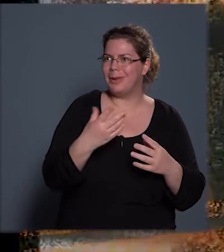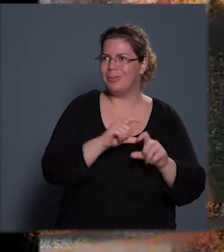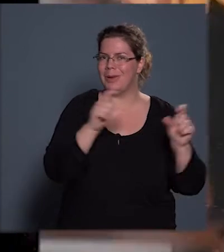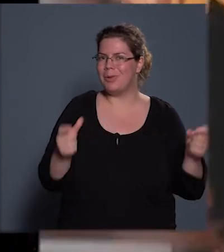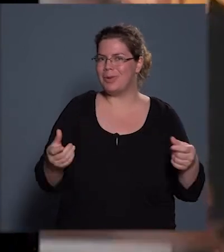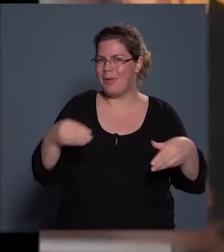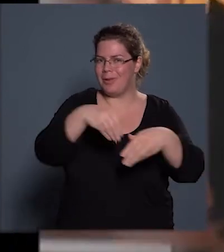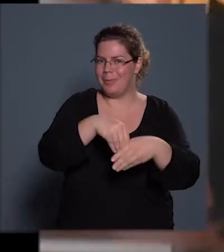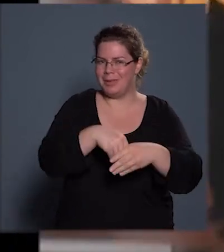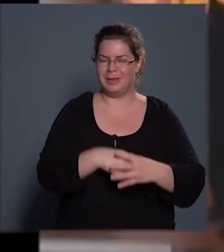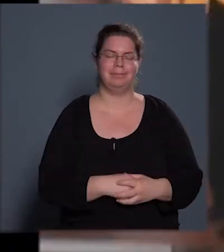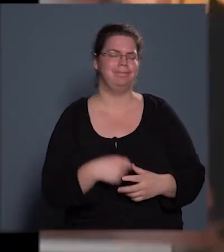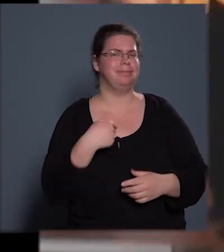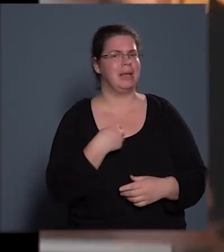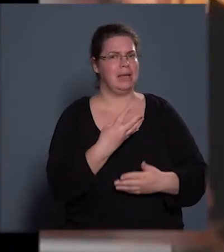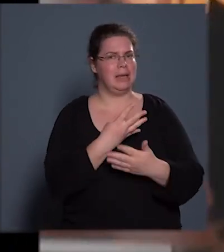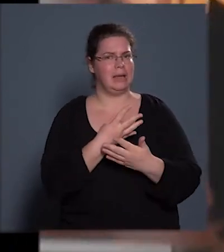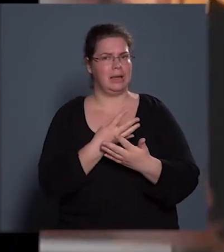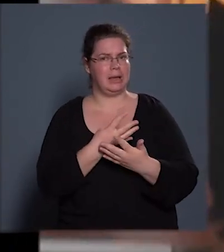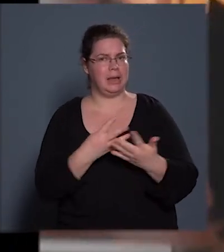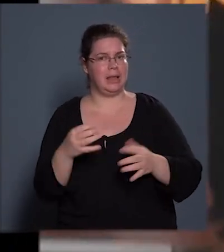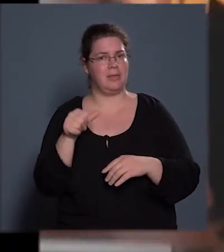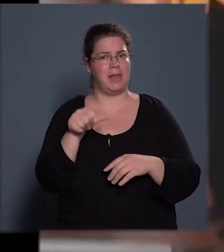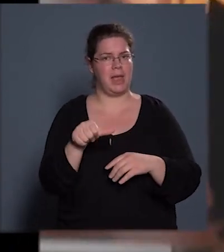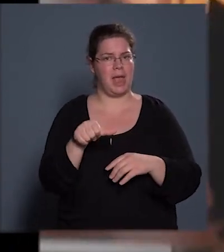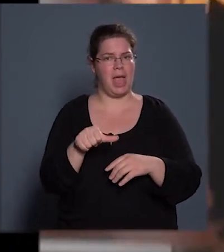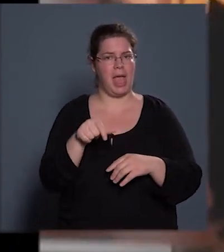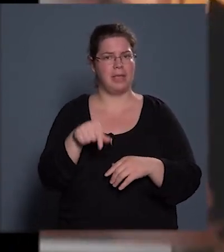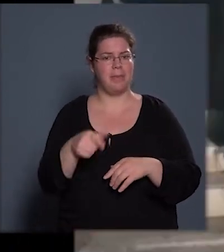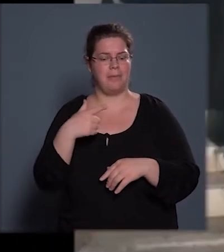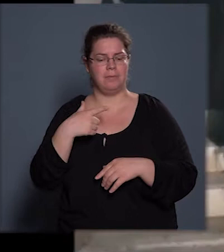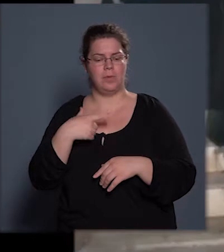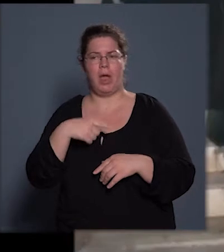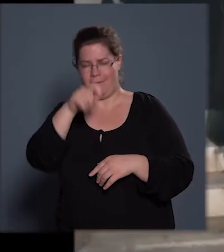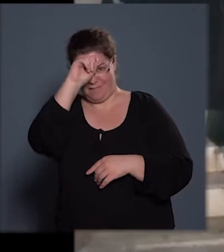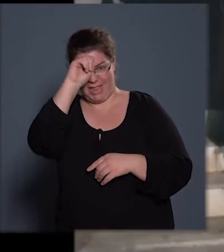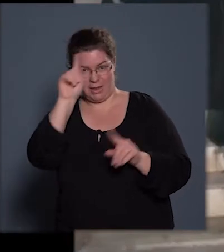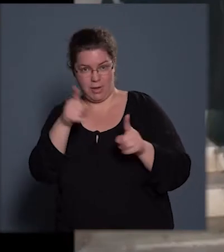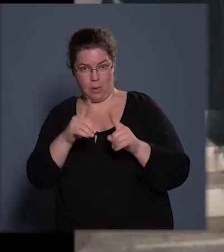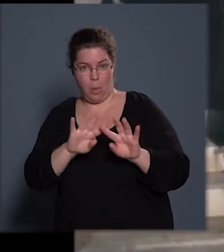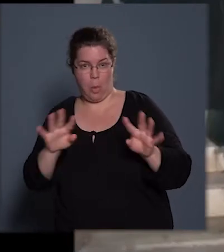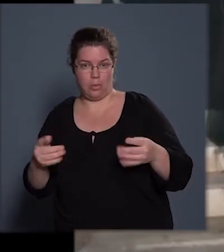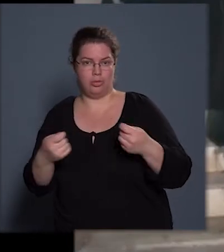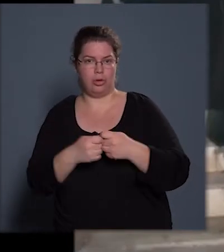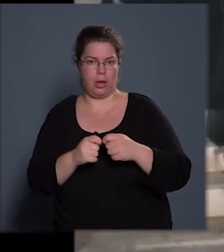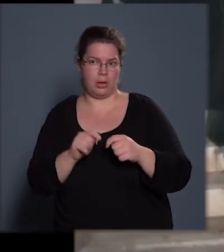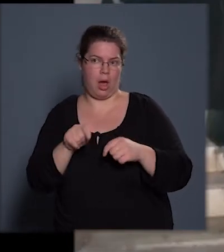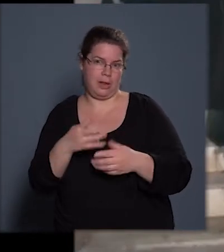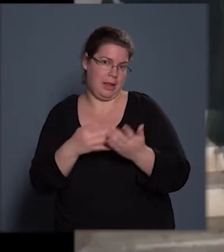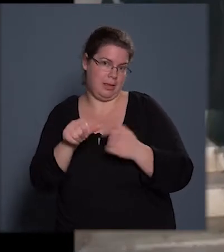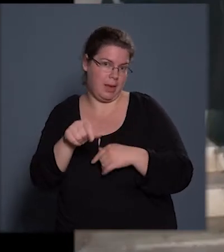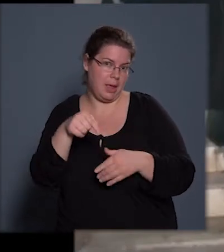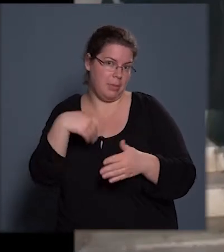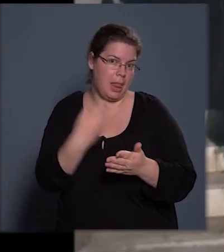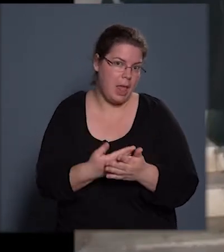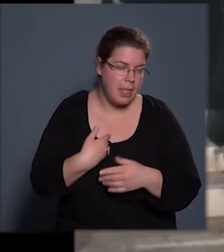évből? Én 91-ben alakult meg a férfi kórus, tehát 92-ben lettem a férfi kórus tagja.